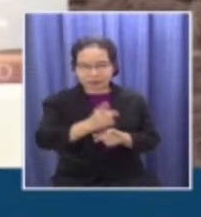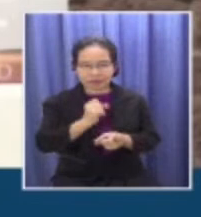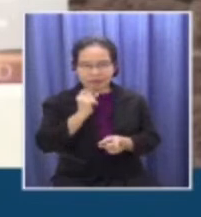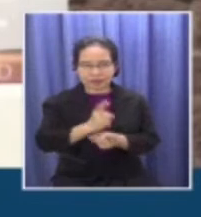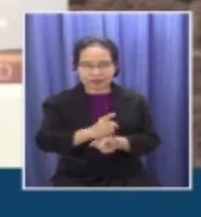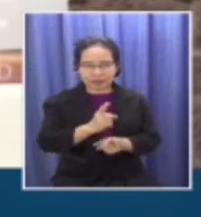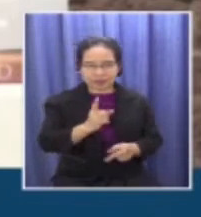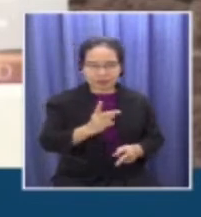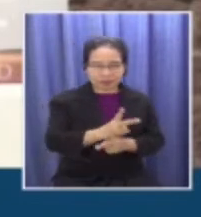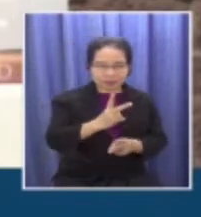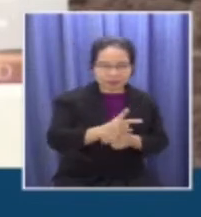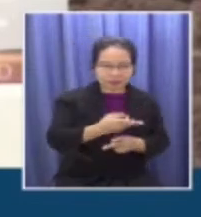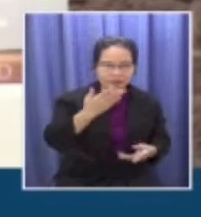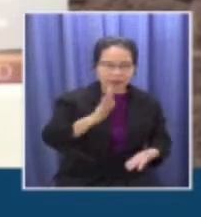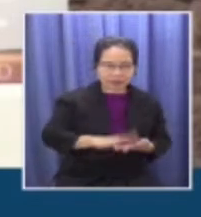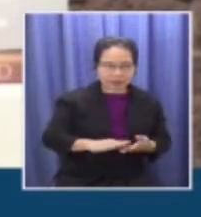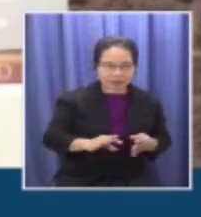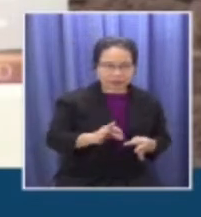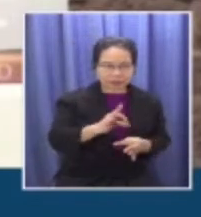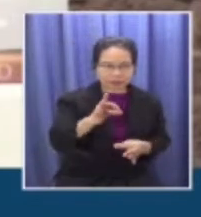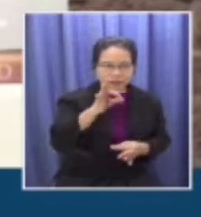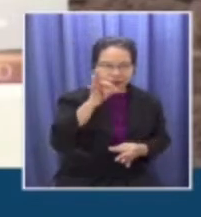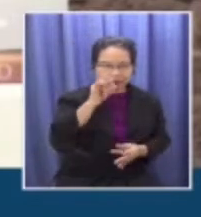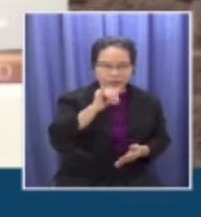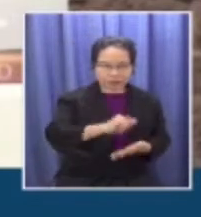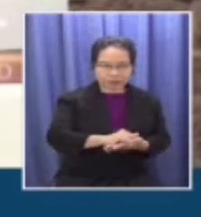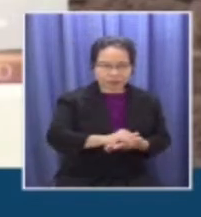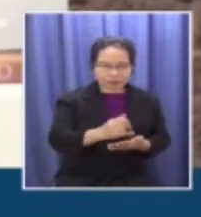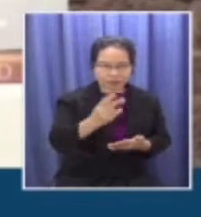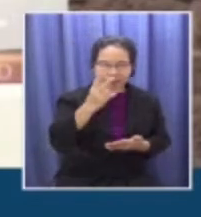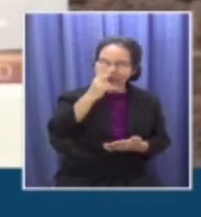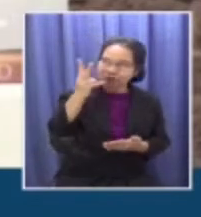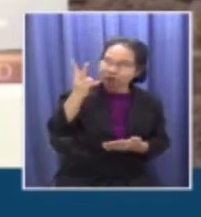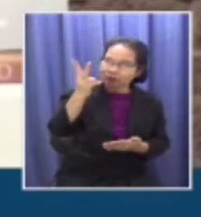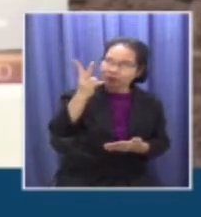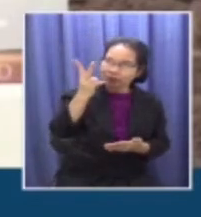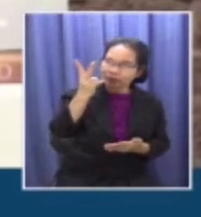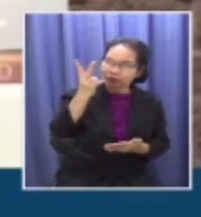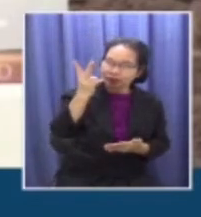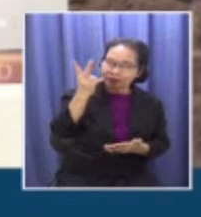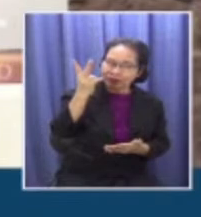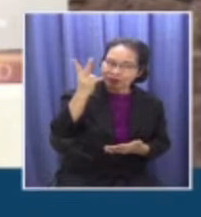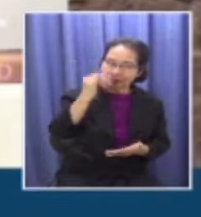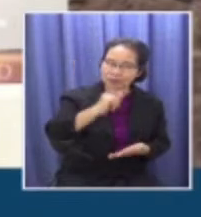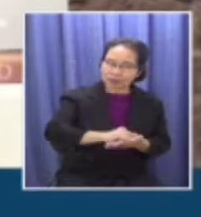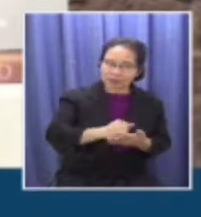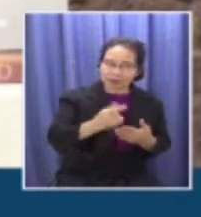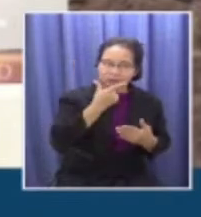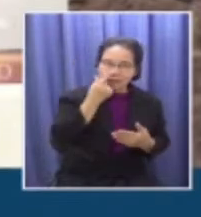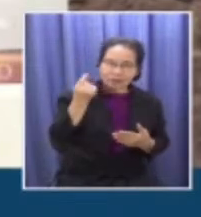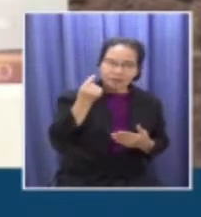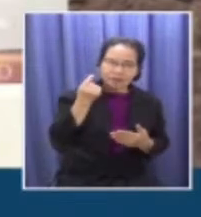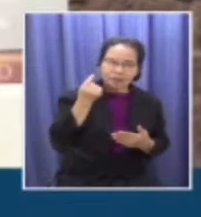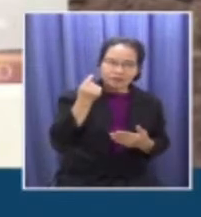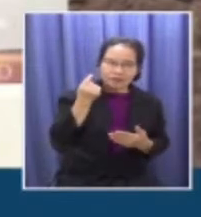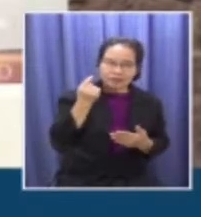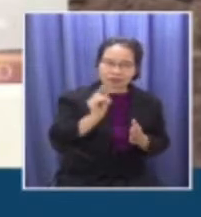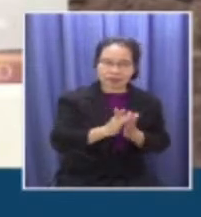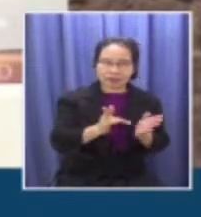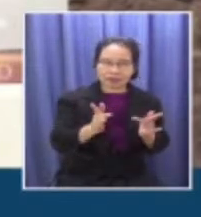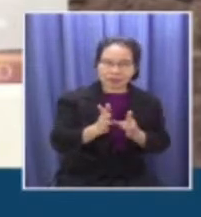ahomane bebree no na ɛwɔ hɔ nti anuanom wɔhwɛ mo ho so yie ampa sɛ yɛwɔ ahomane wɔ